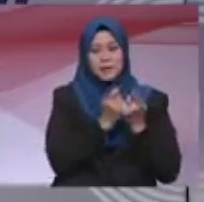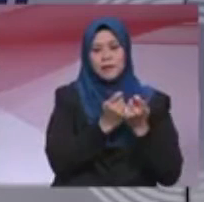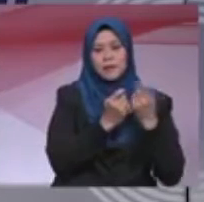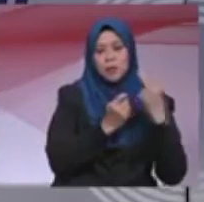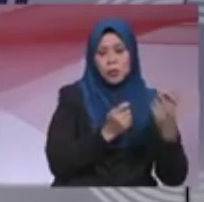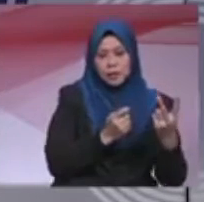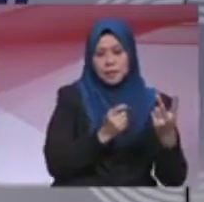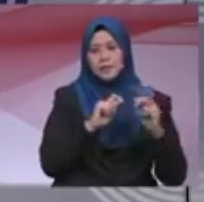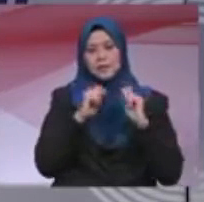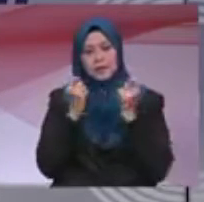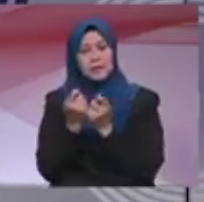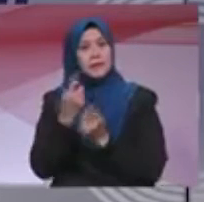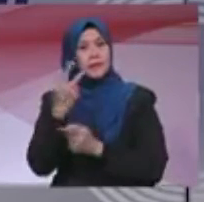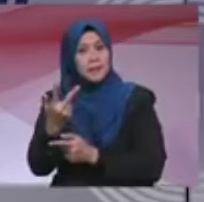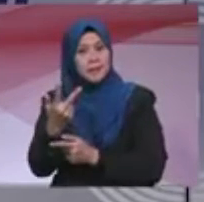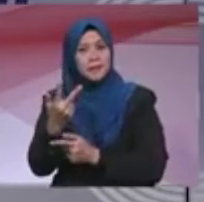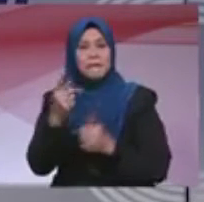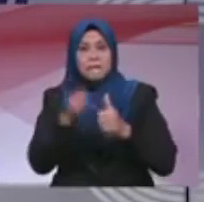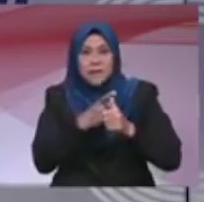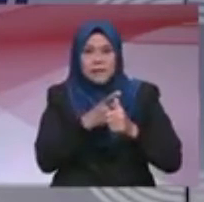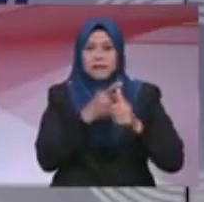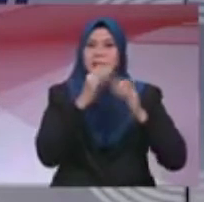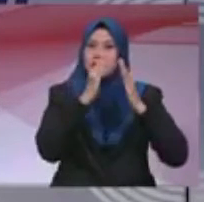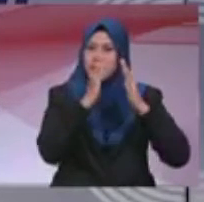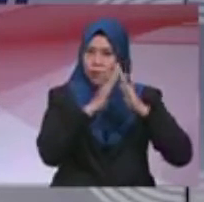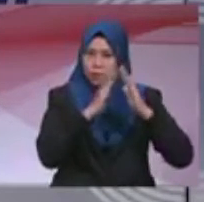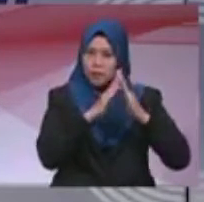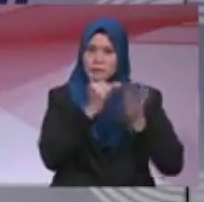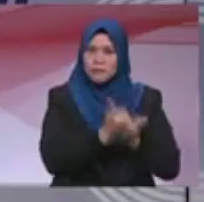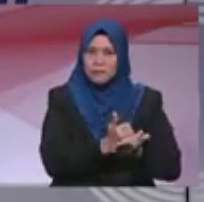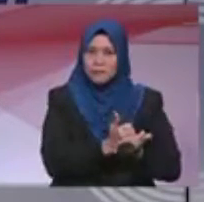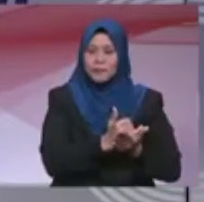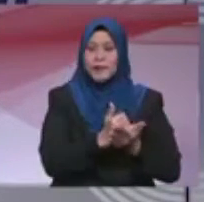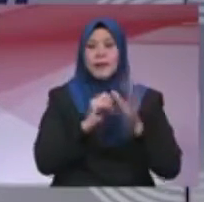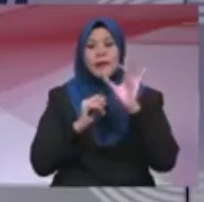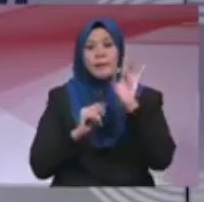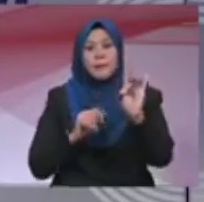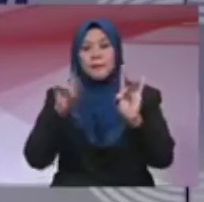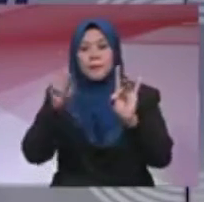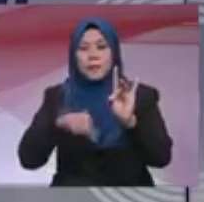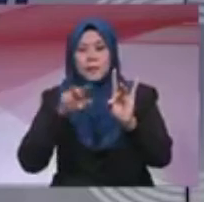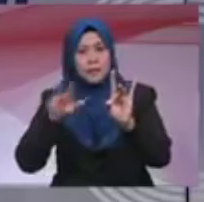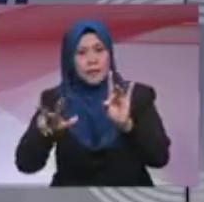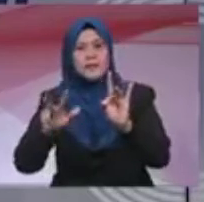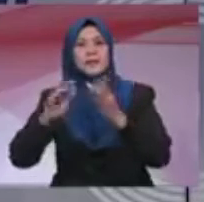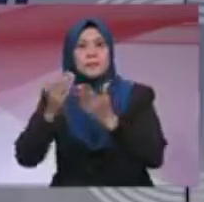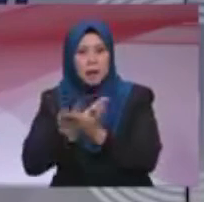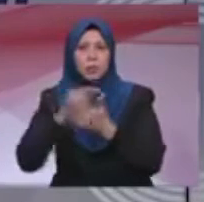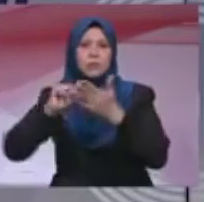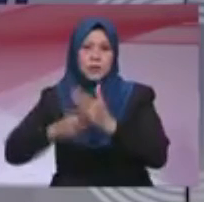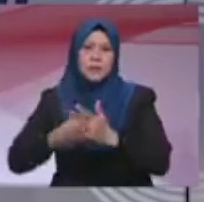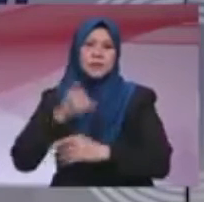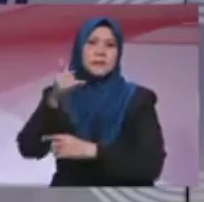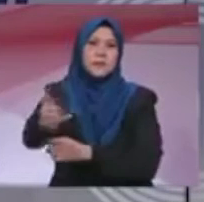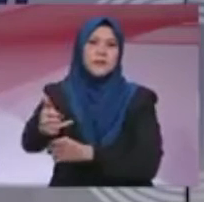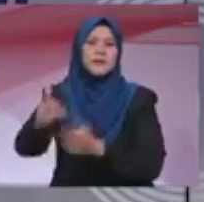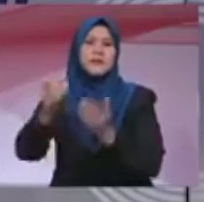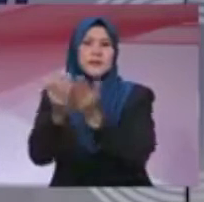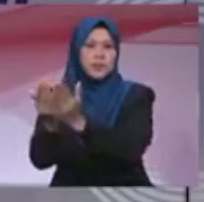3 akan berada di rumah terlebih dahulu sehingga 8 Mac mereka akan masuk ke sekolah. Jadi ini